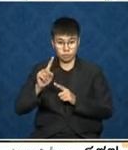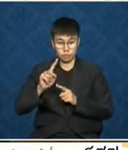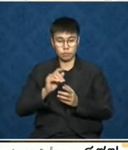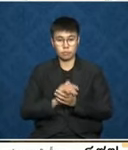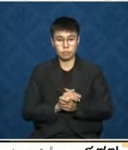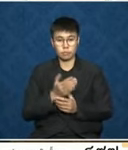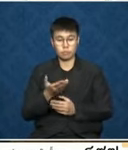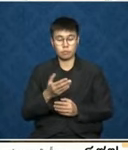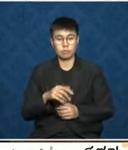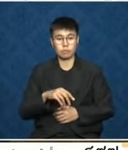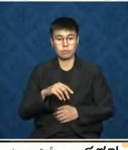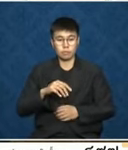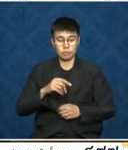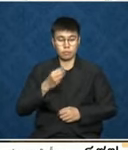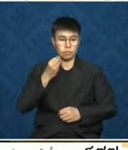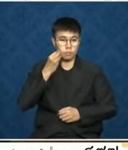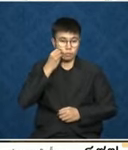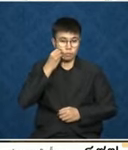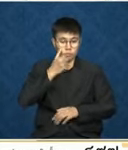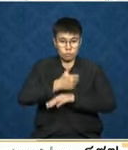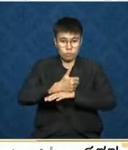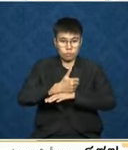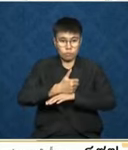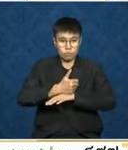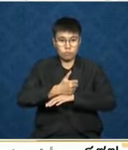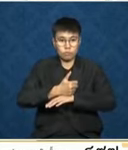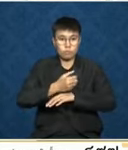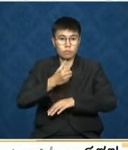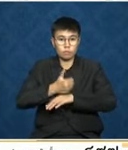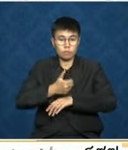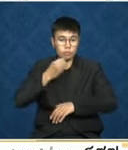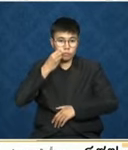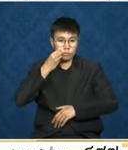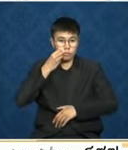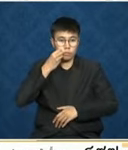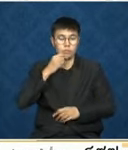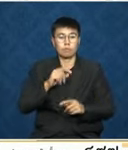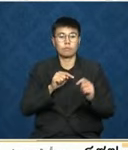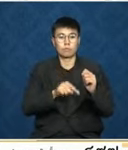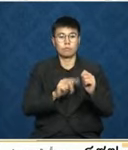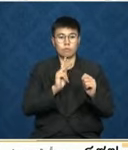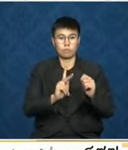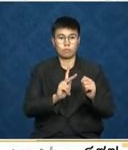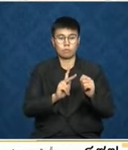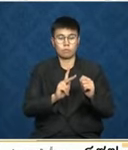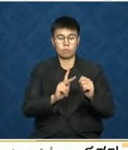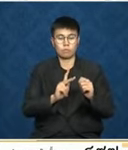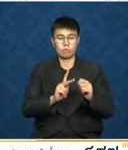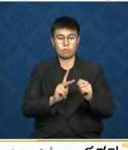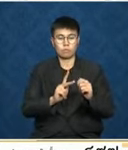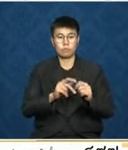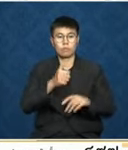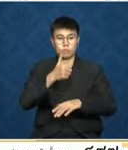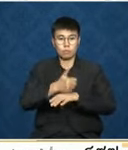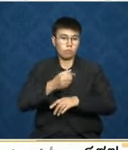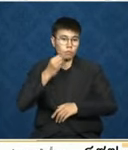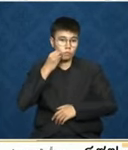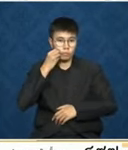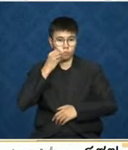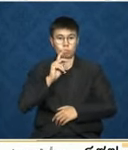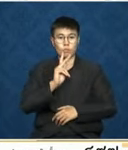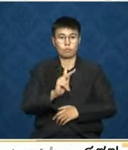ใหญ่จะเด็ดใหม่คามิผู้ใหญ่บ้านทุ่งนาตำบลเกิ้งและผู้ใหญ่เด่นพงวงอาจบ้านกุด